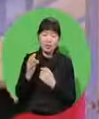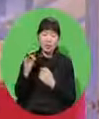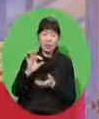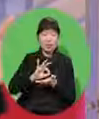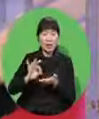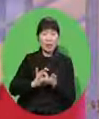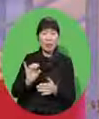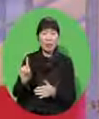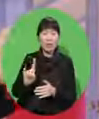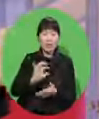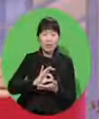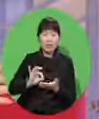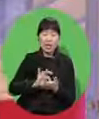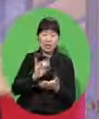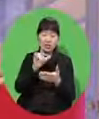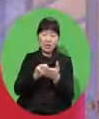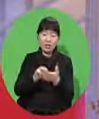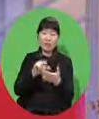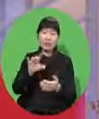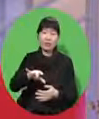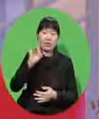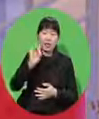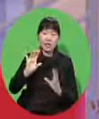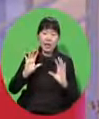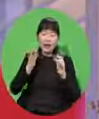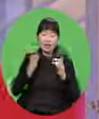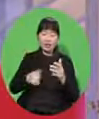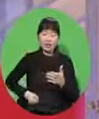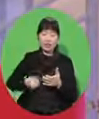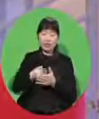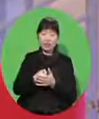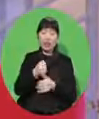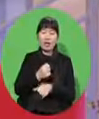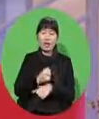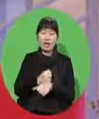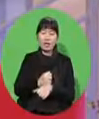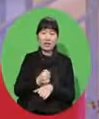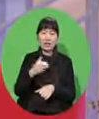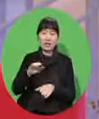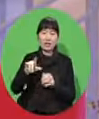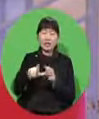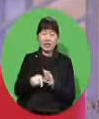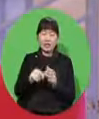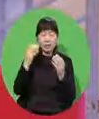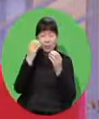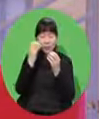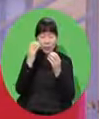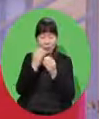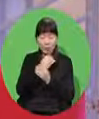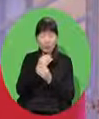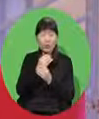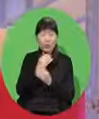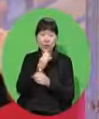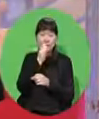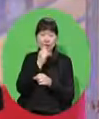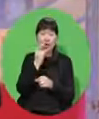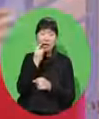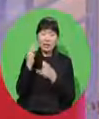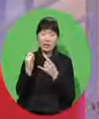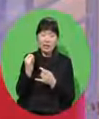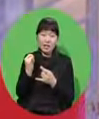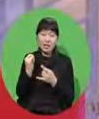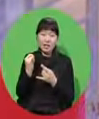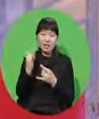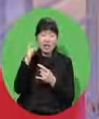쓰느냐. 사용처를 먼저 아이하고 결정을 내려주셔야 되는데 네. 그때 좀 오류를 범하시는 게 어머님께서